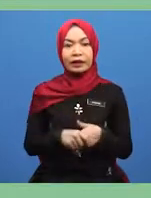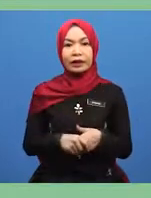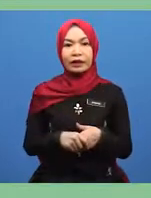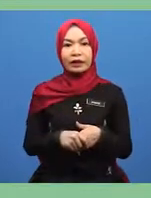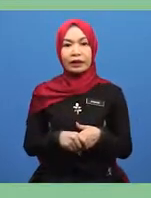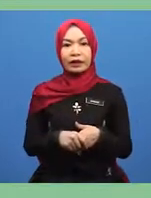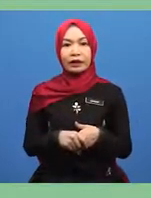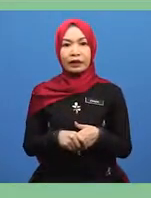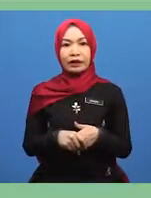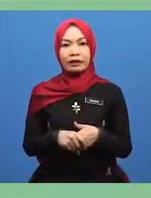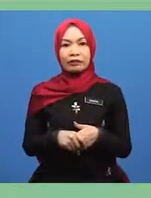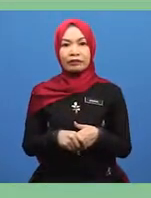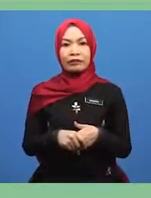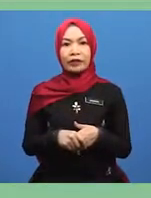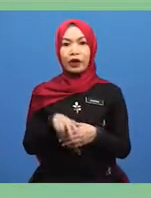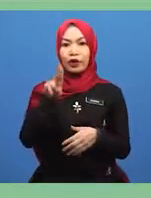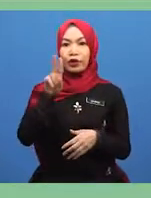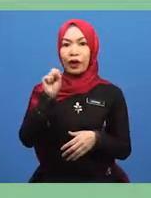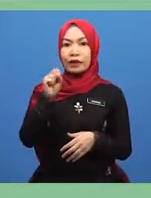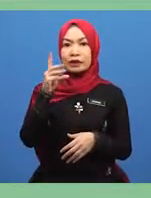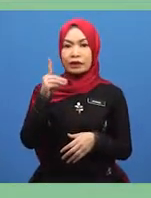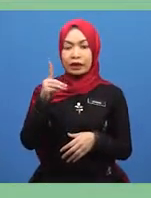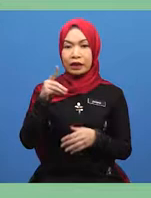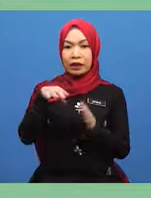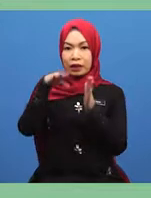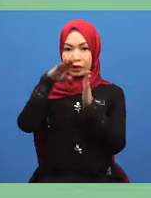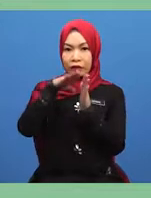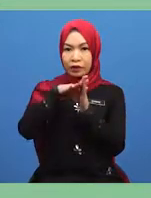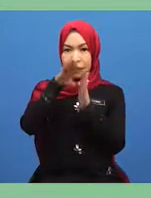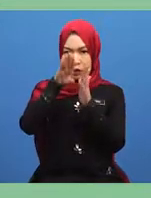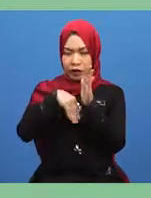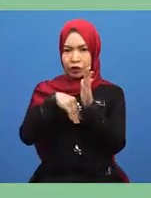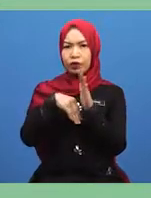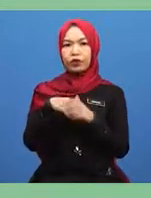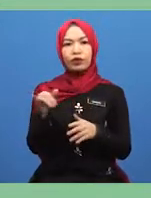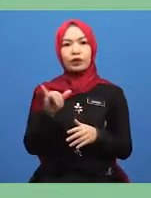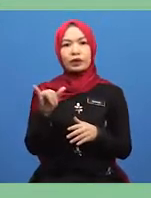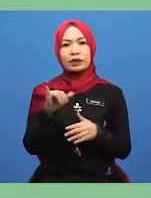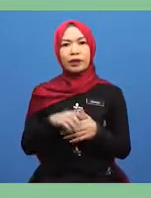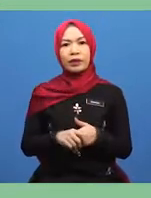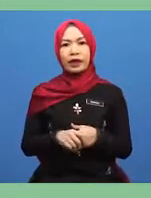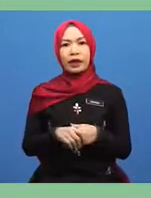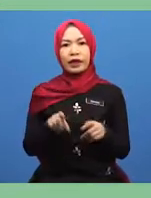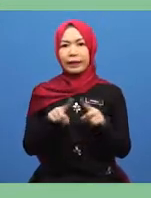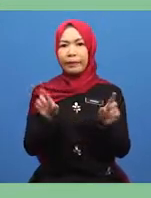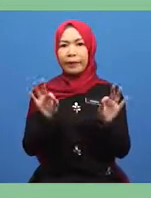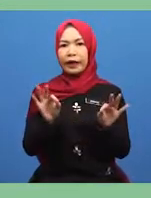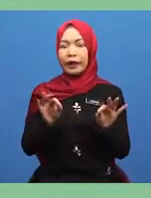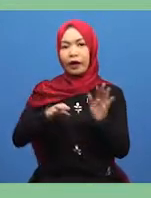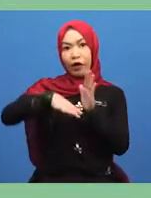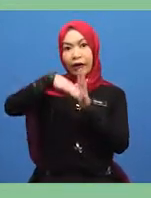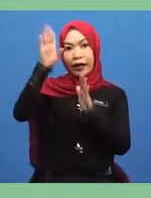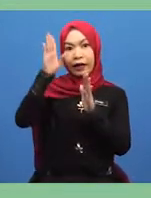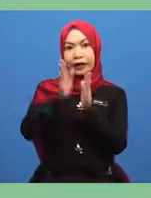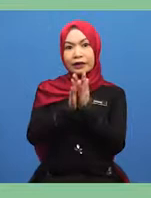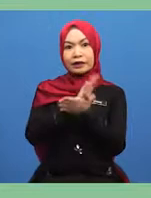Syarikat turut menurun menjadi Q1. Sekiranya harga 1 USD naik menjadi RM5,